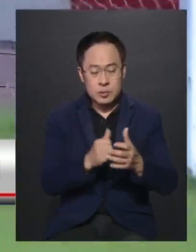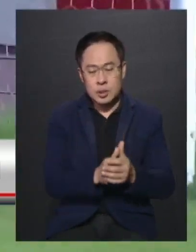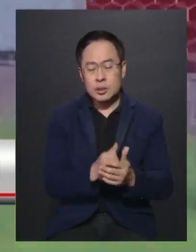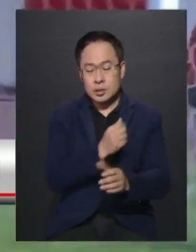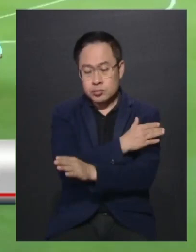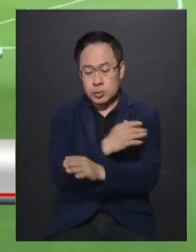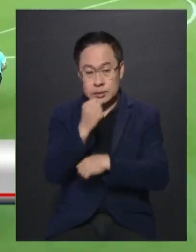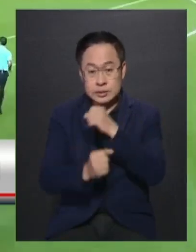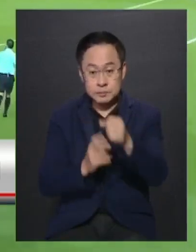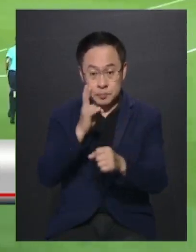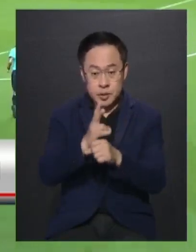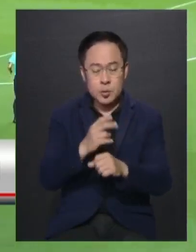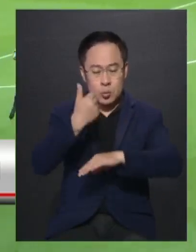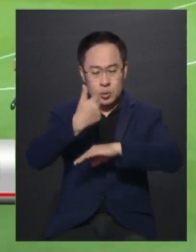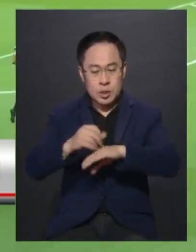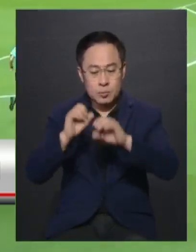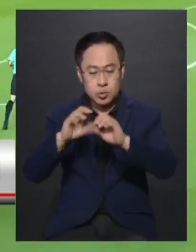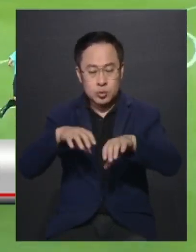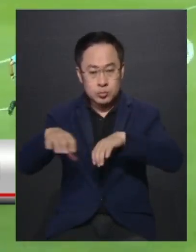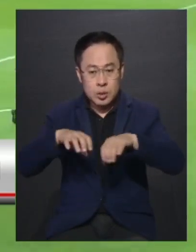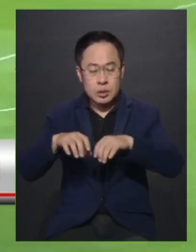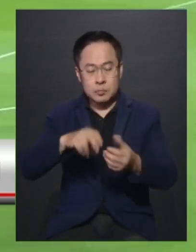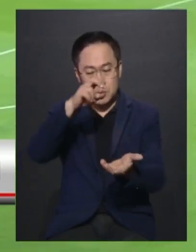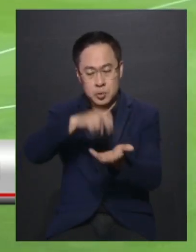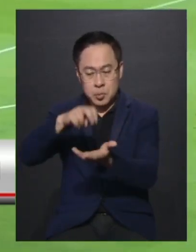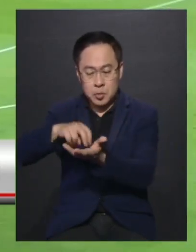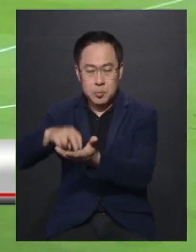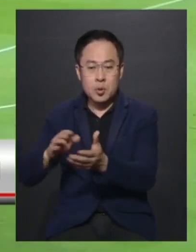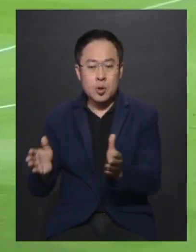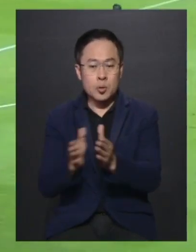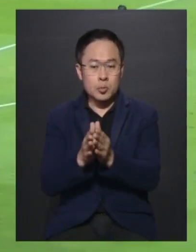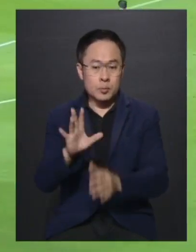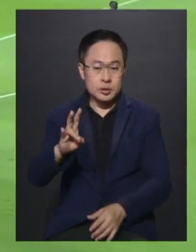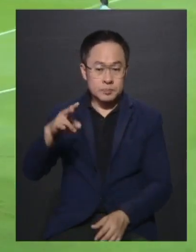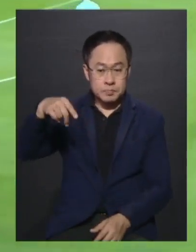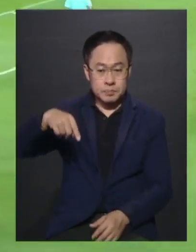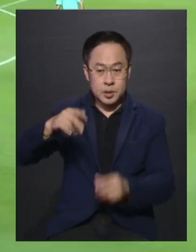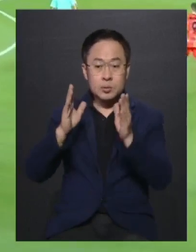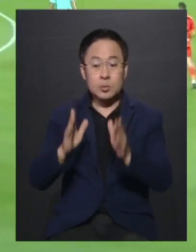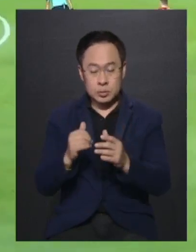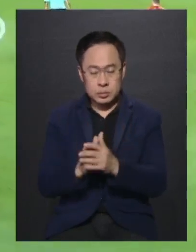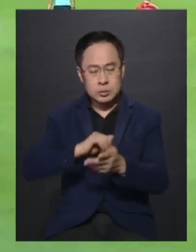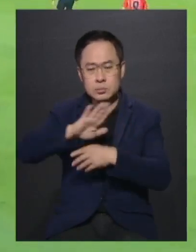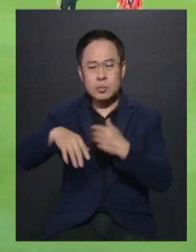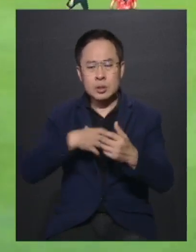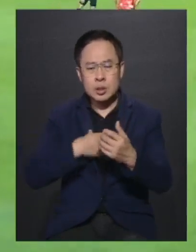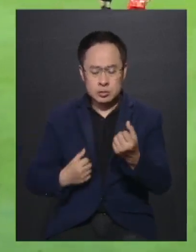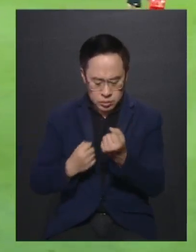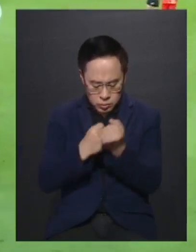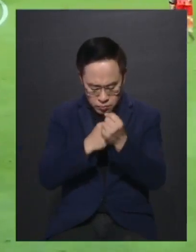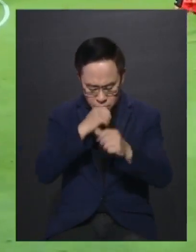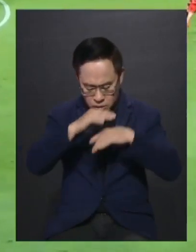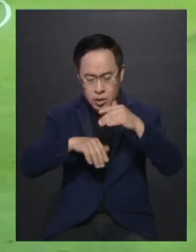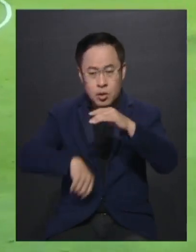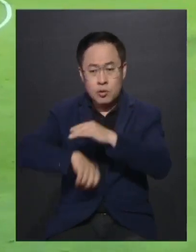ปีที่ผ่านมา เอาเป็นว่าทุกคนก็พยายามที่อยากจะพัฒนาวงการฟุตบอลของไทยนะคะให้มันเดินก้าวไปข้างหน้าแม้ว่าจะมีอุปสรรค